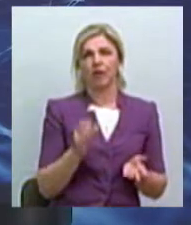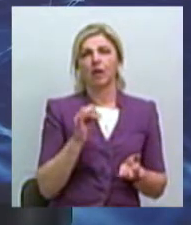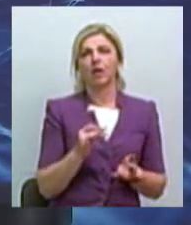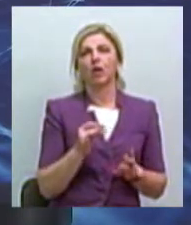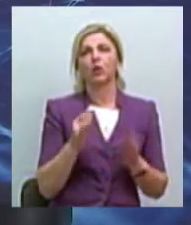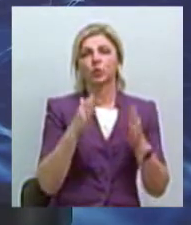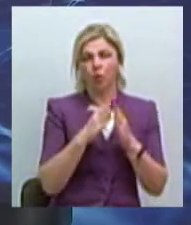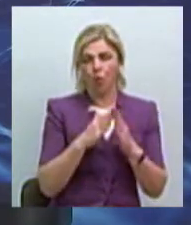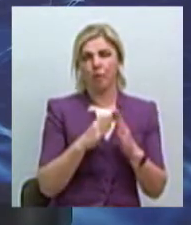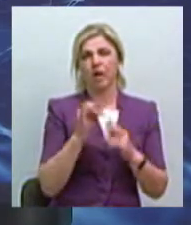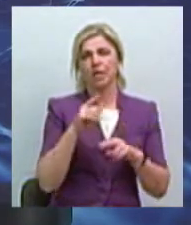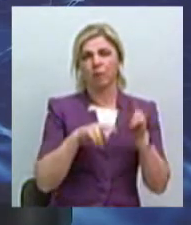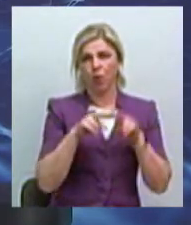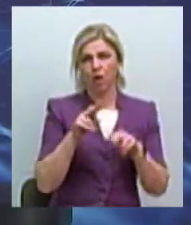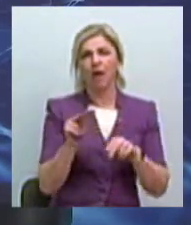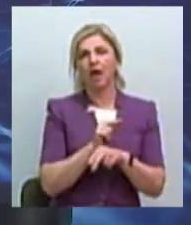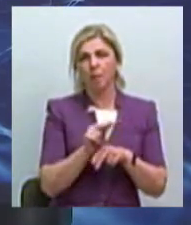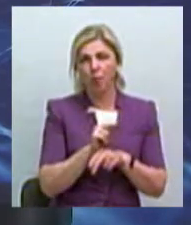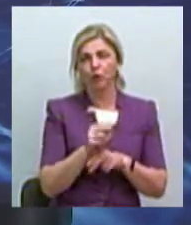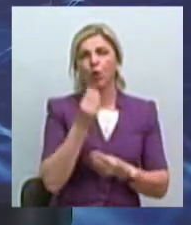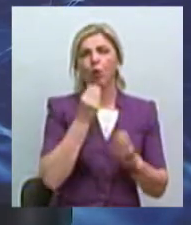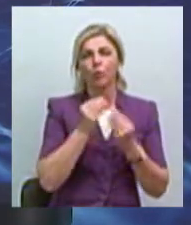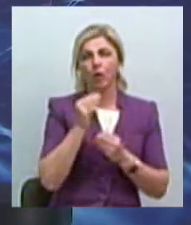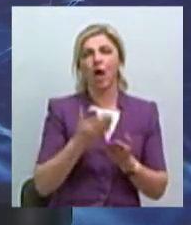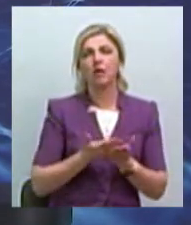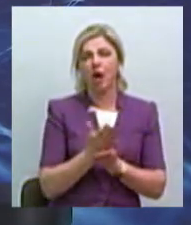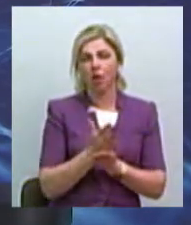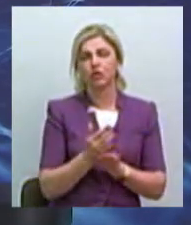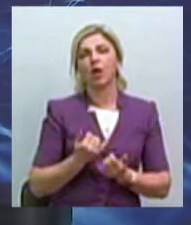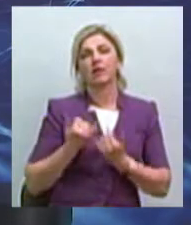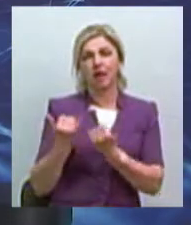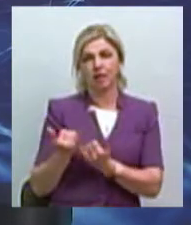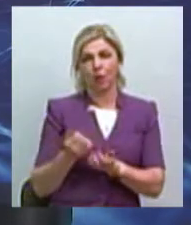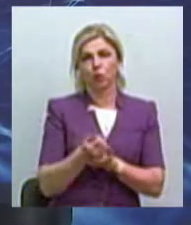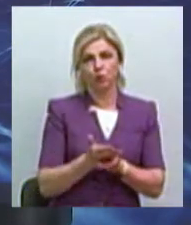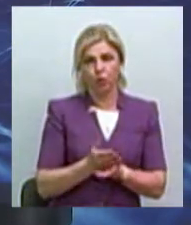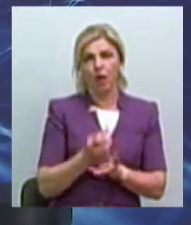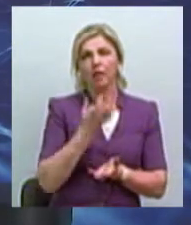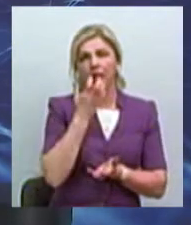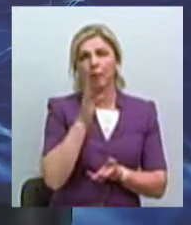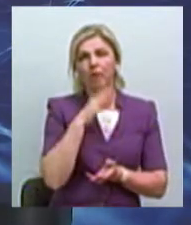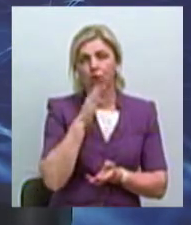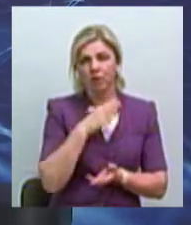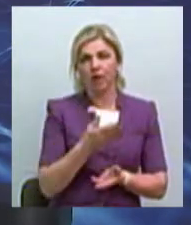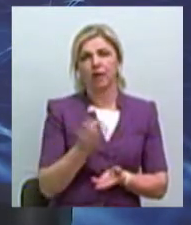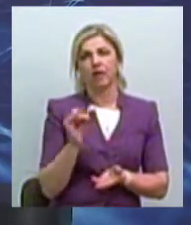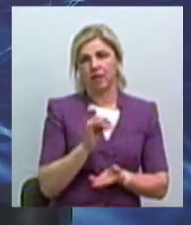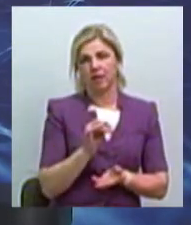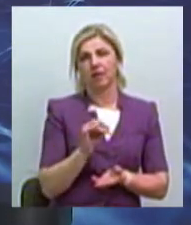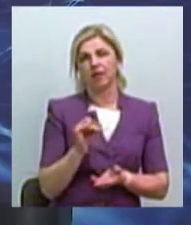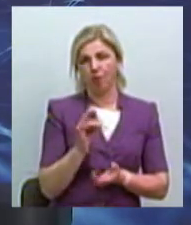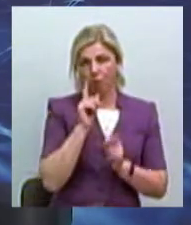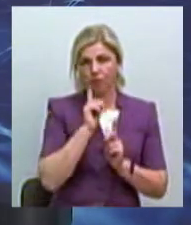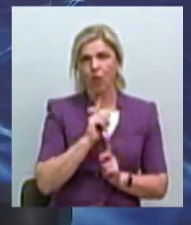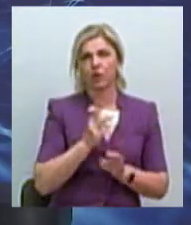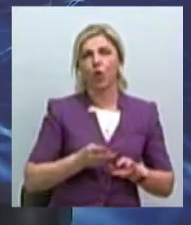утримання будинків і споруд, ремонти, покращення якості надання їм послуг, тобто це і тепла вода, от, і, ну,